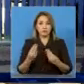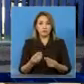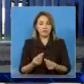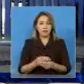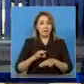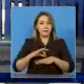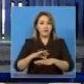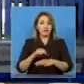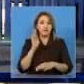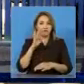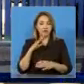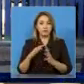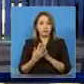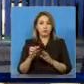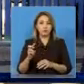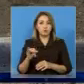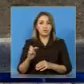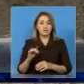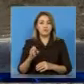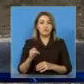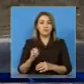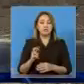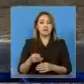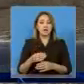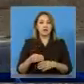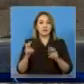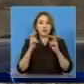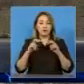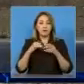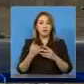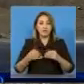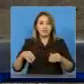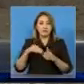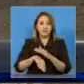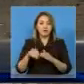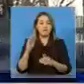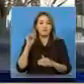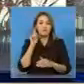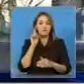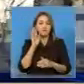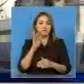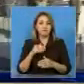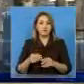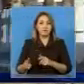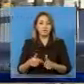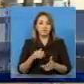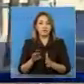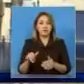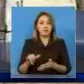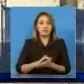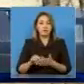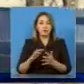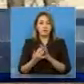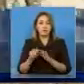на проведение водопровода в села Нурбулак и Жируик. Ведутся поиски подземных вод для подготовки проектно-сметной документации на водоснабжение